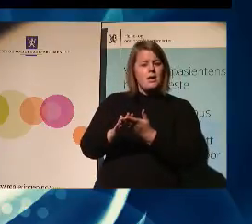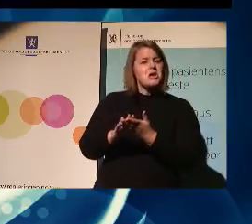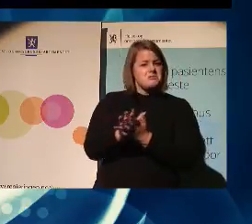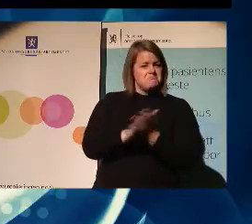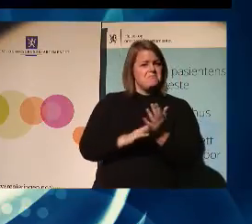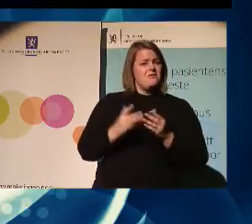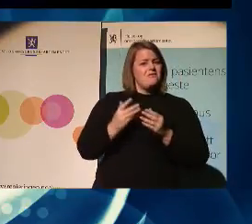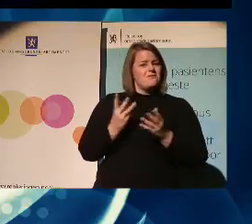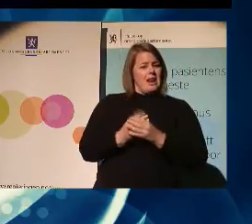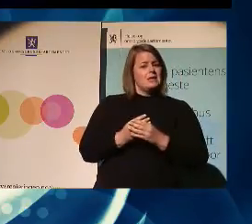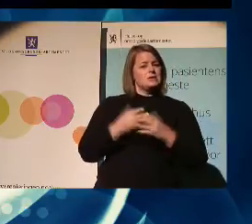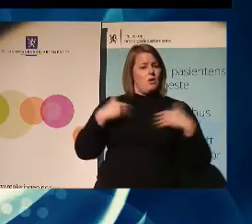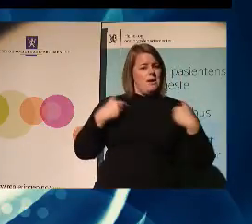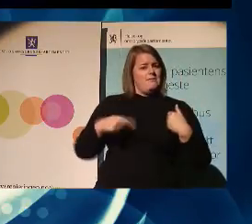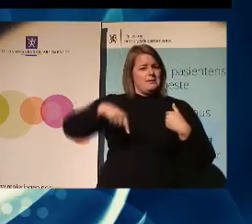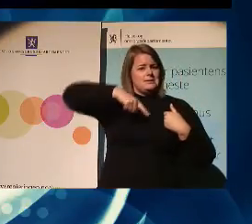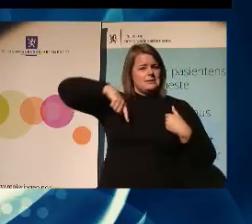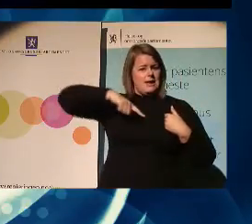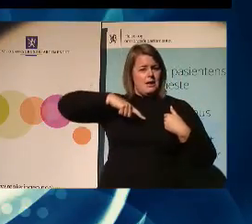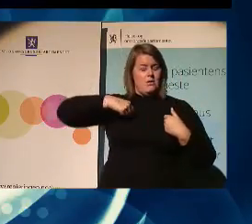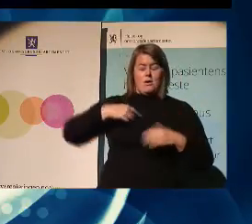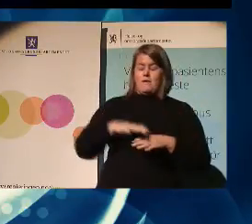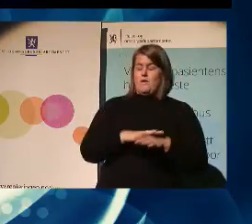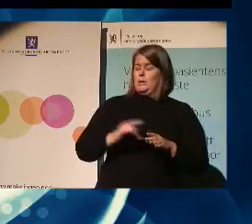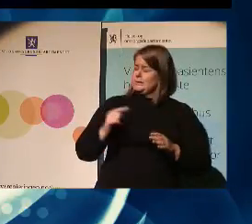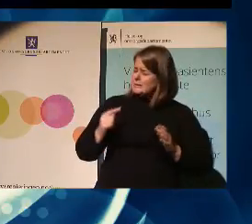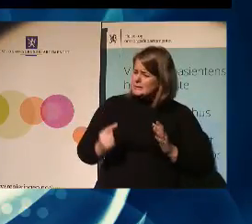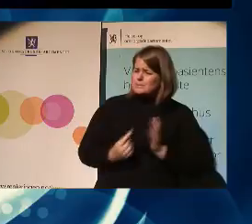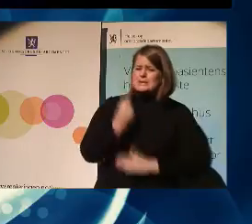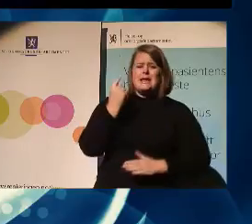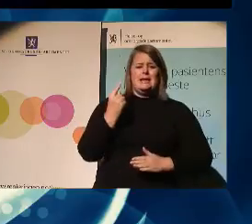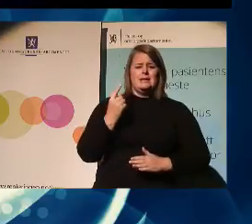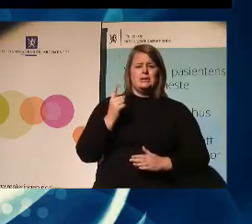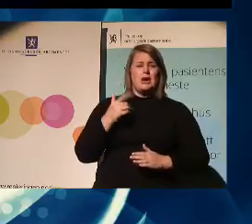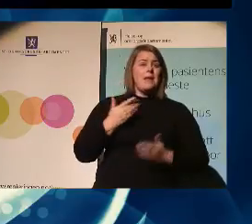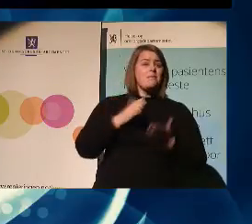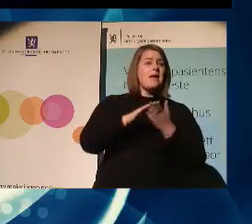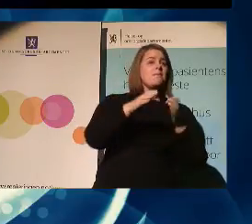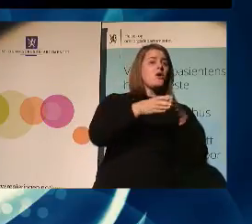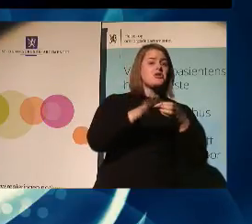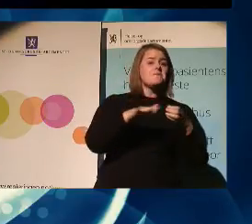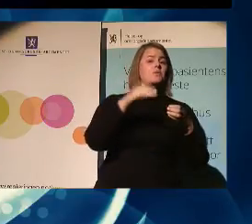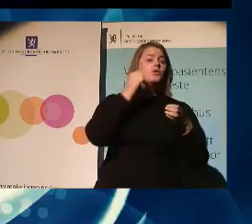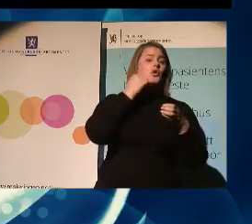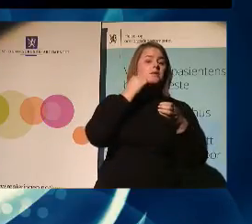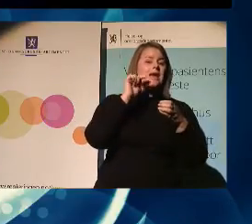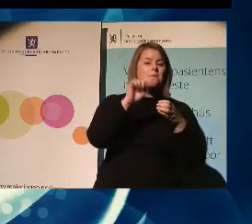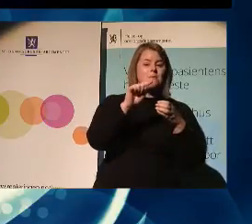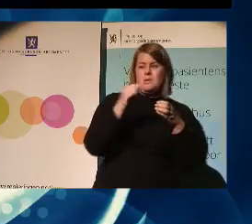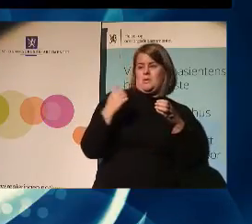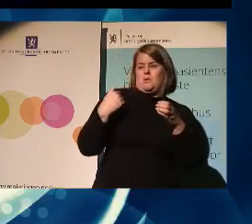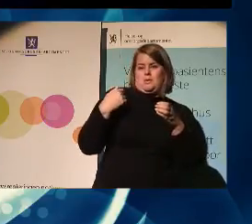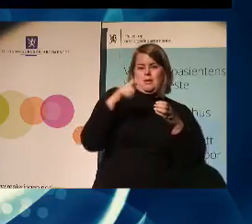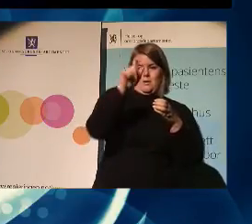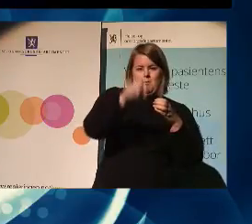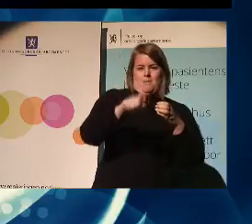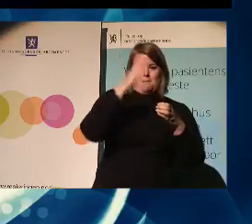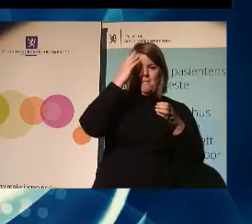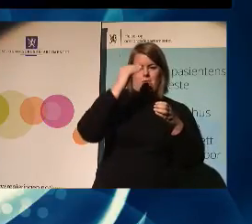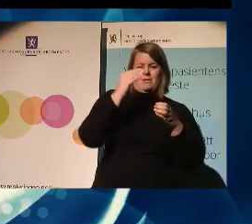en for meg var det en milepel på mange måter, for jeg var i et møte i Trondheim hvor det var en nydiagnostisert dement mann